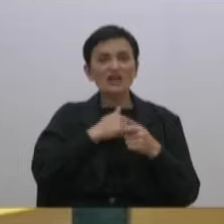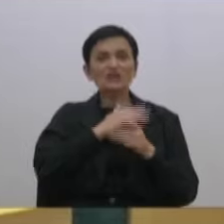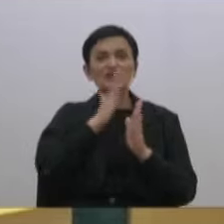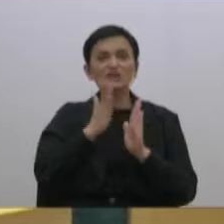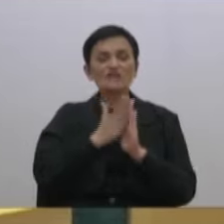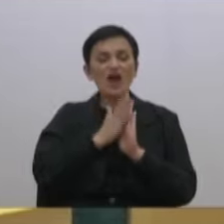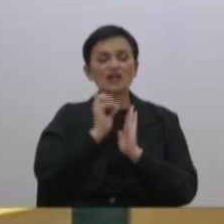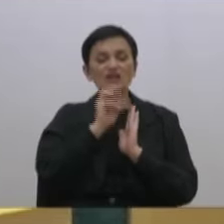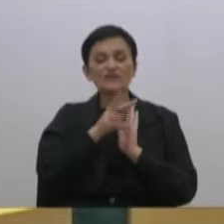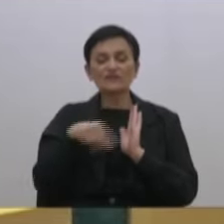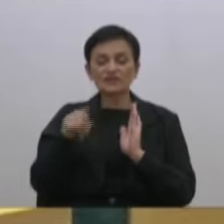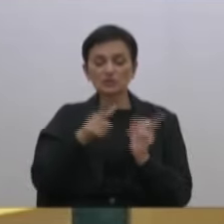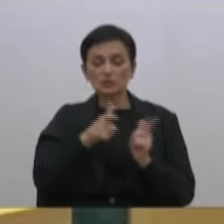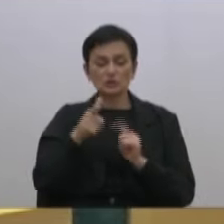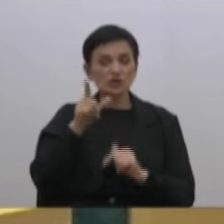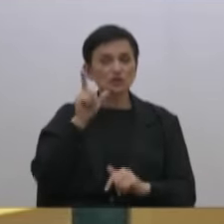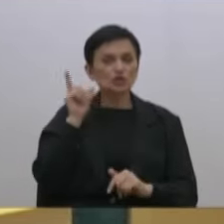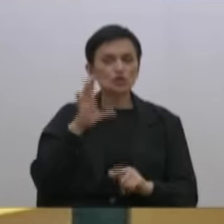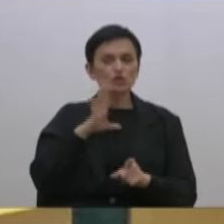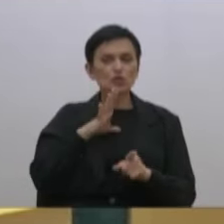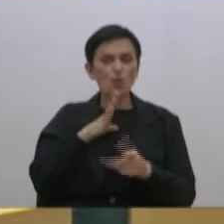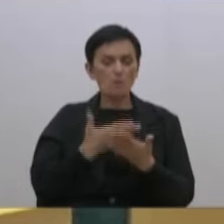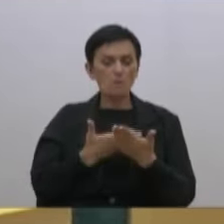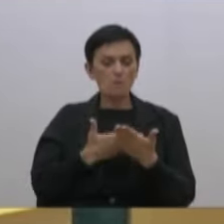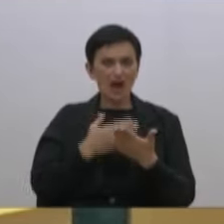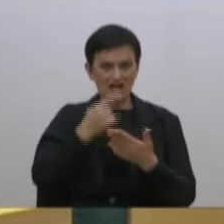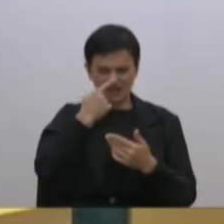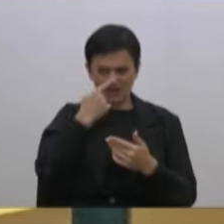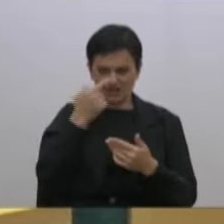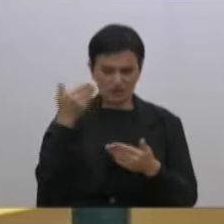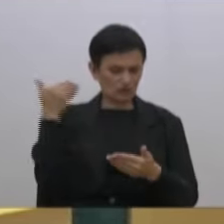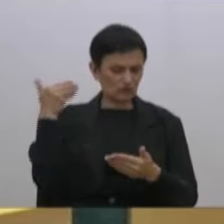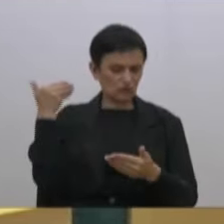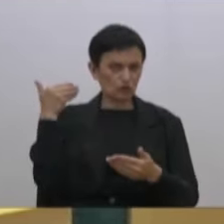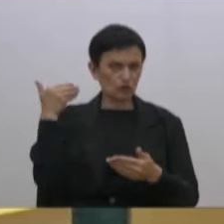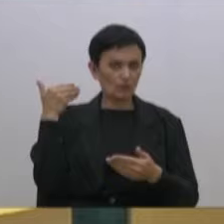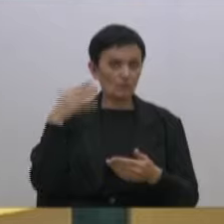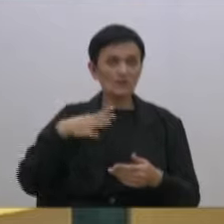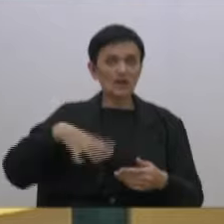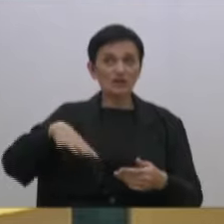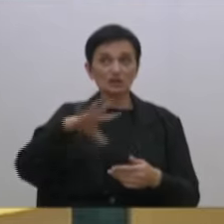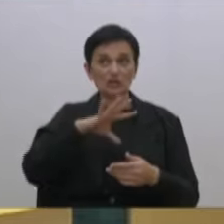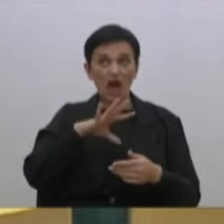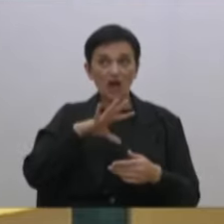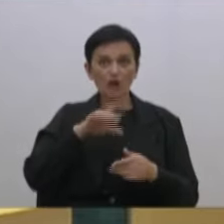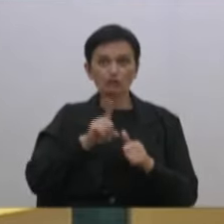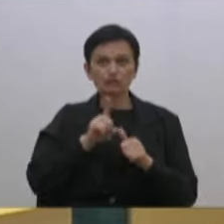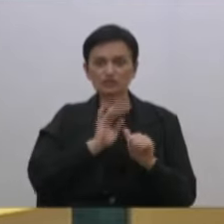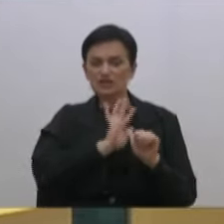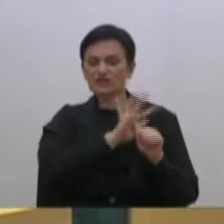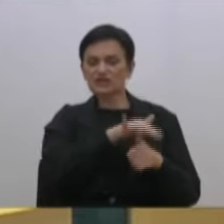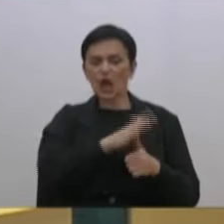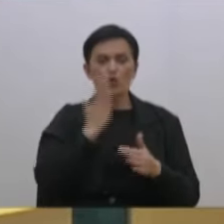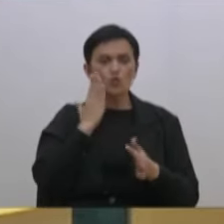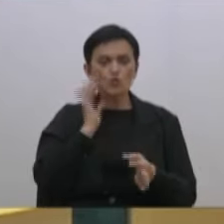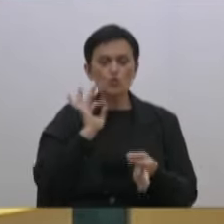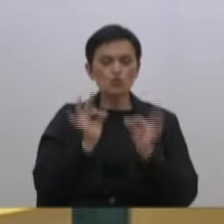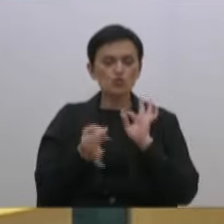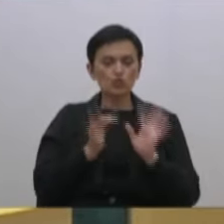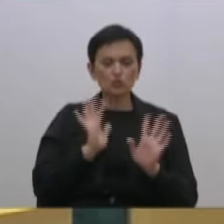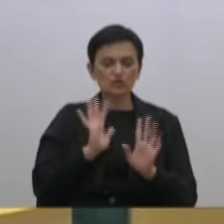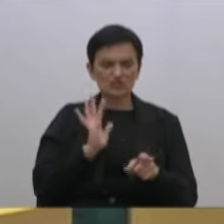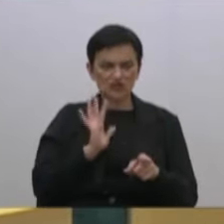რომ შარშანწინდელი მაგალითი გვაქვს აგერ ძალიან ახლო წარსულში, იმისა რომ საქართველოს დაიჯაგრა უსამართლო მოცემულობა